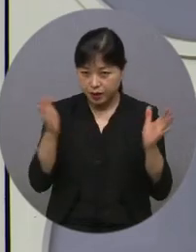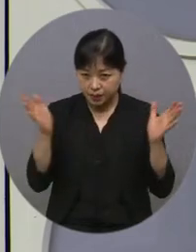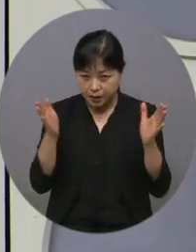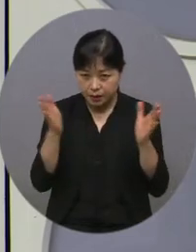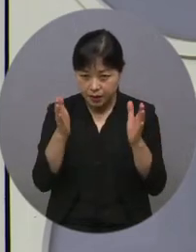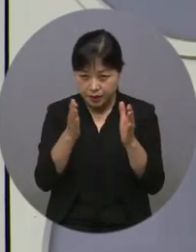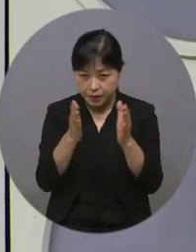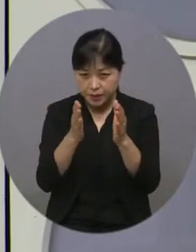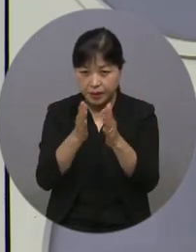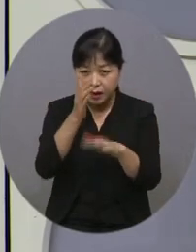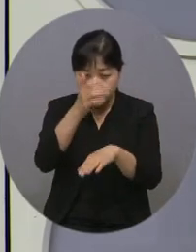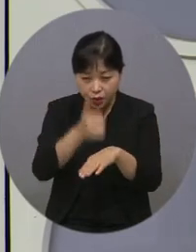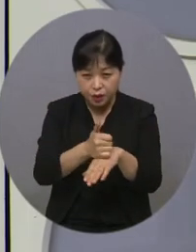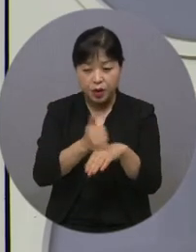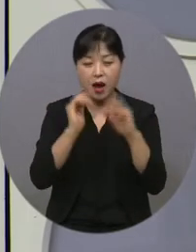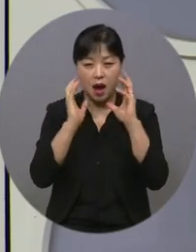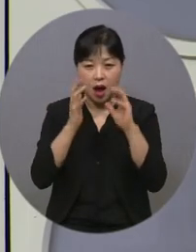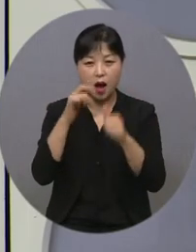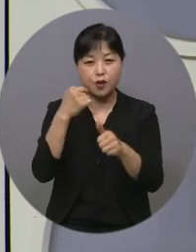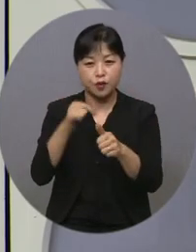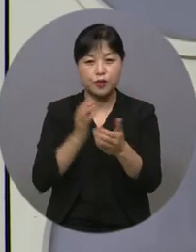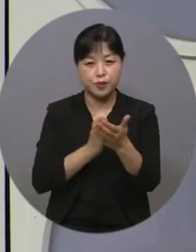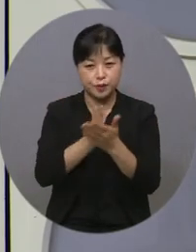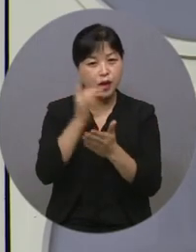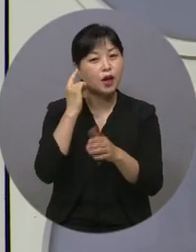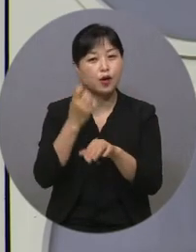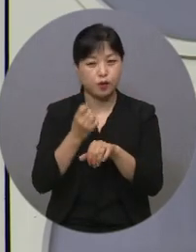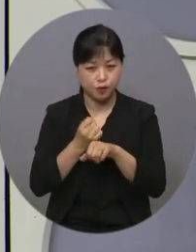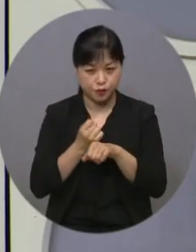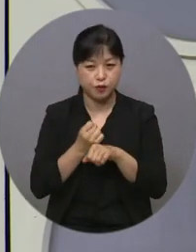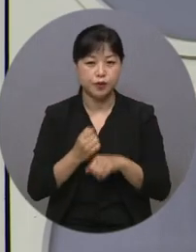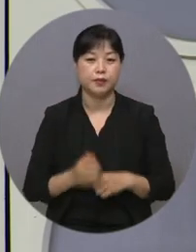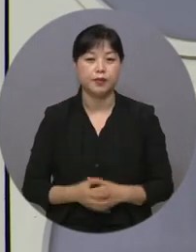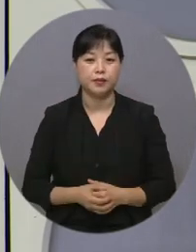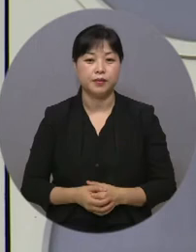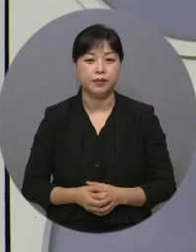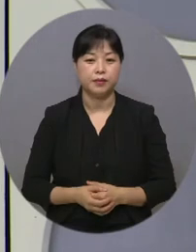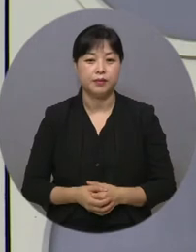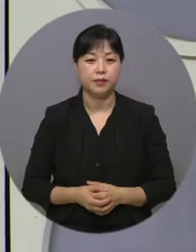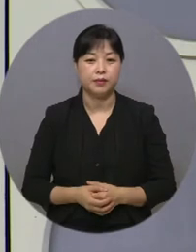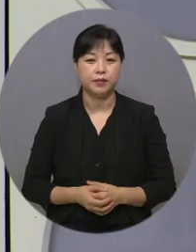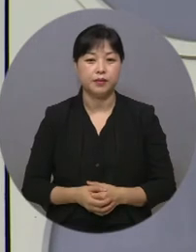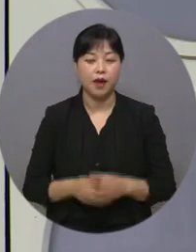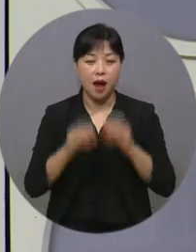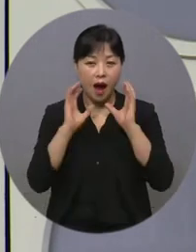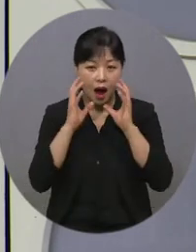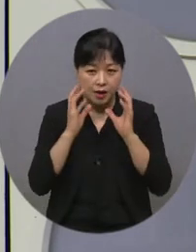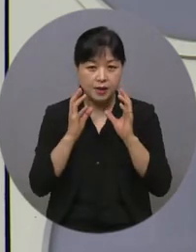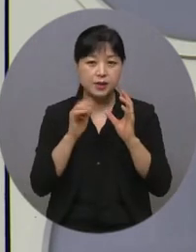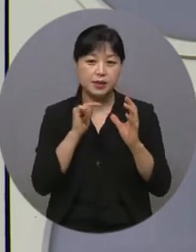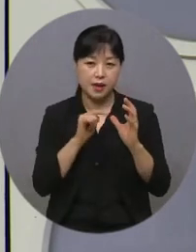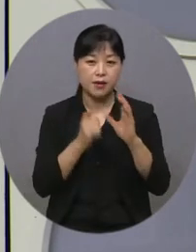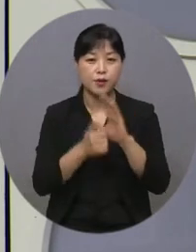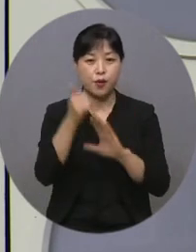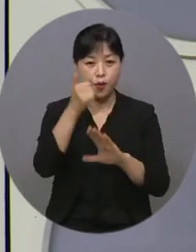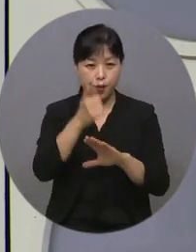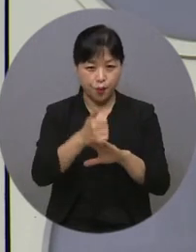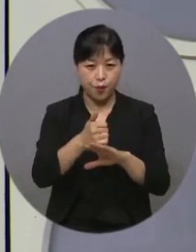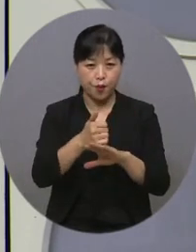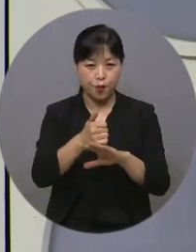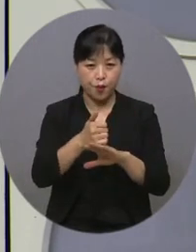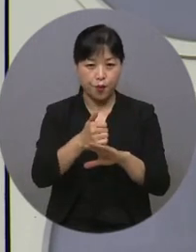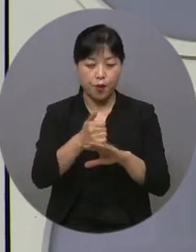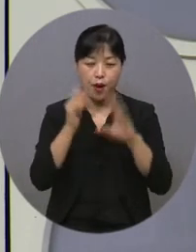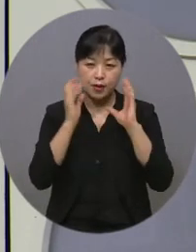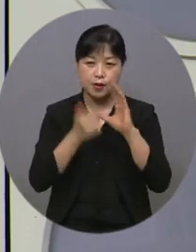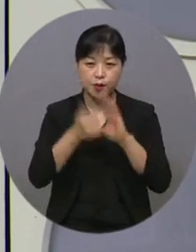분야를 연구하게 됐습니다. 그 가운데서 유아 성공을 내가 유아들의